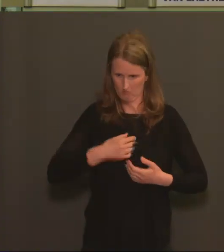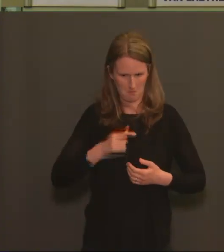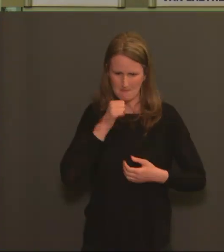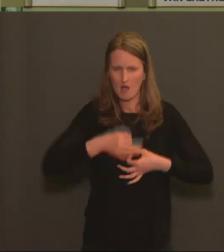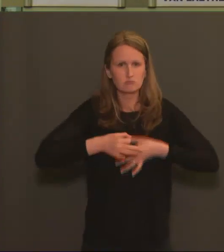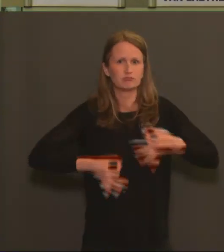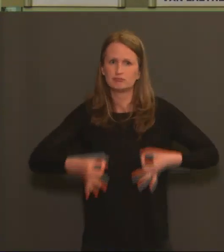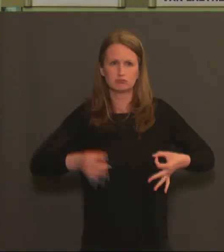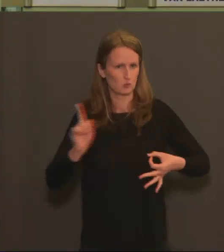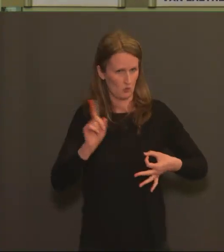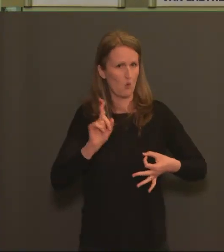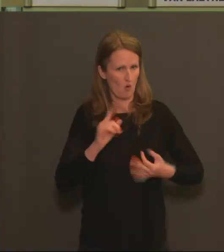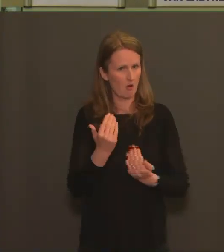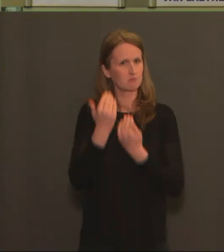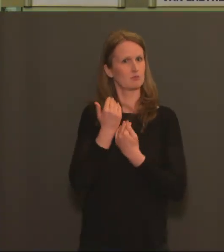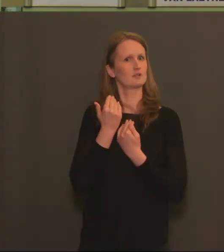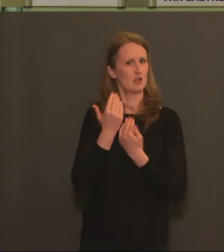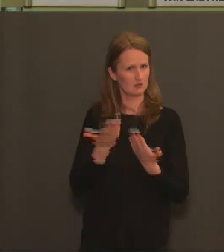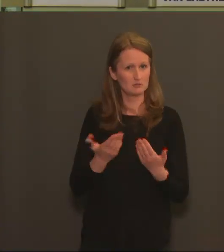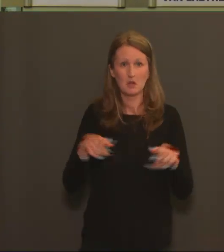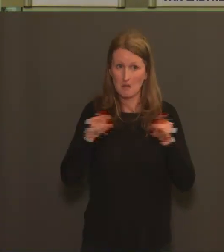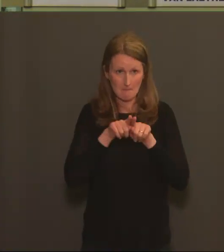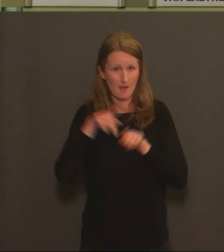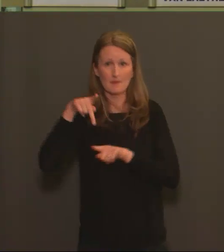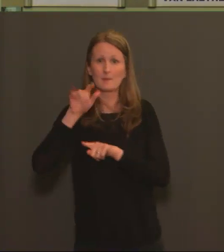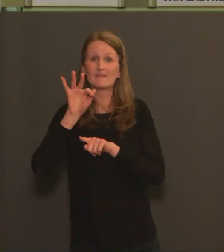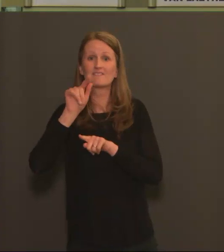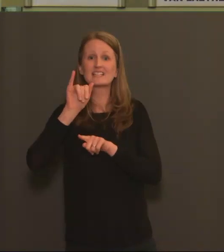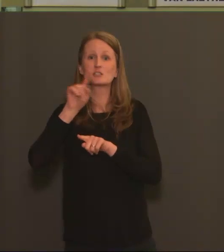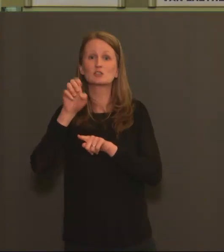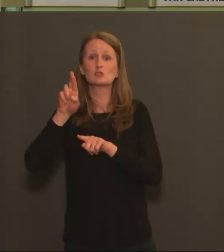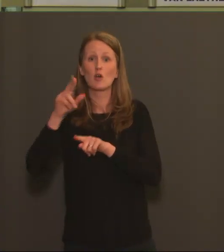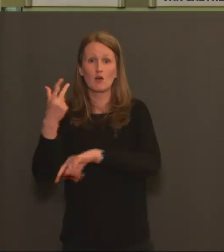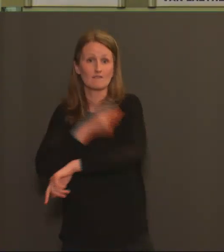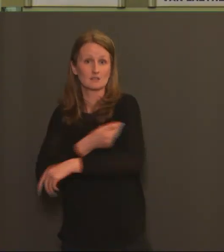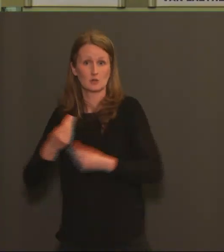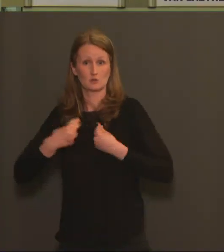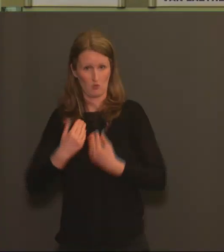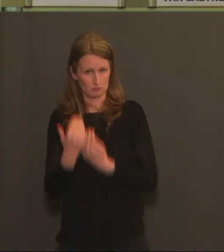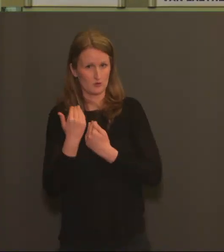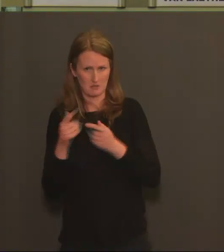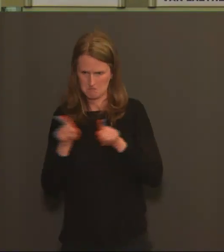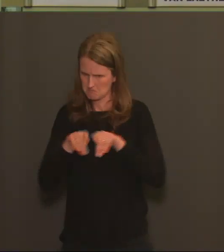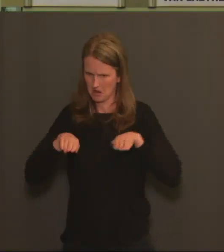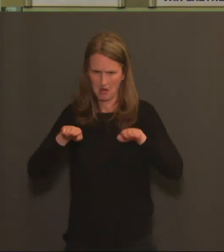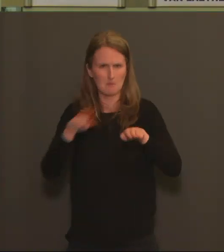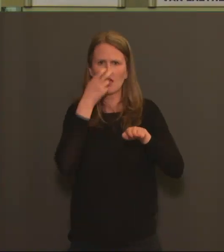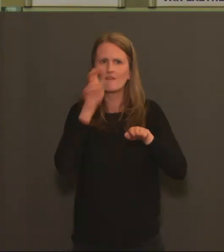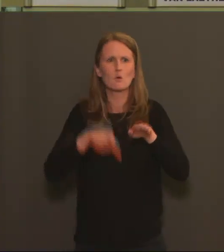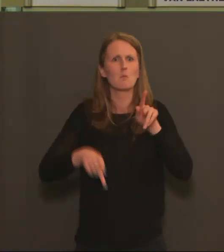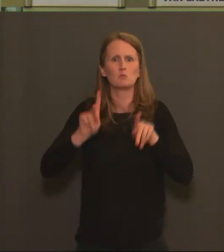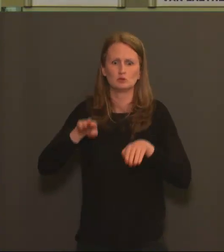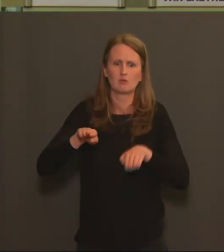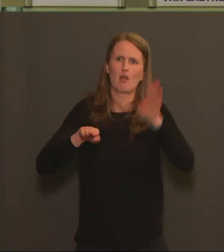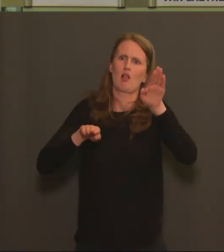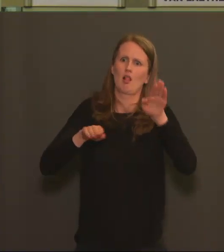fiable des infections sévères. Nous sommes donc maintenant en possession, en Belgique, de 3 vaccins efficaces pour contrer le